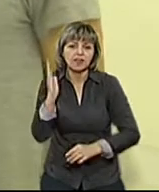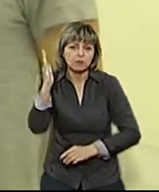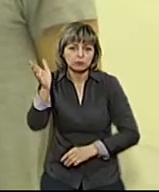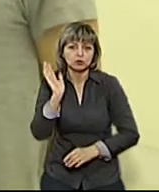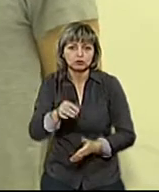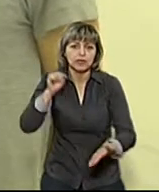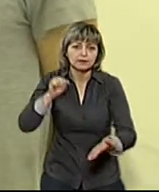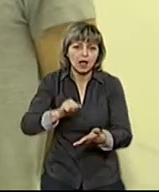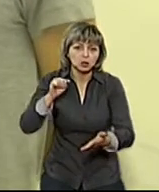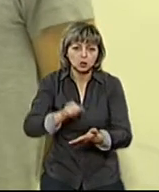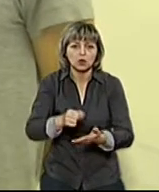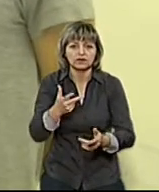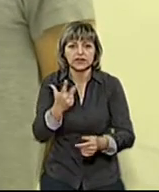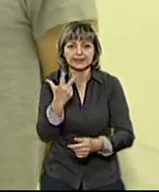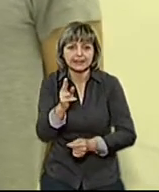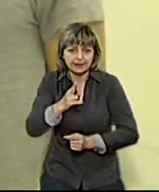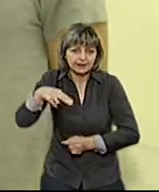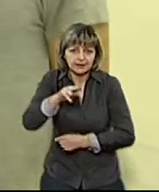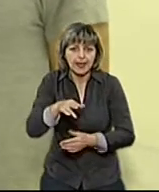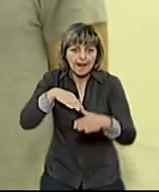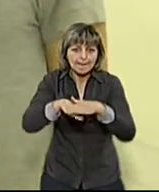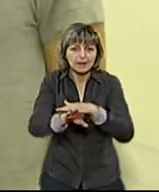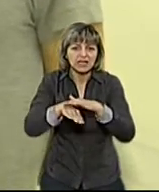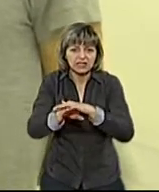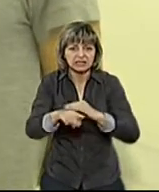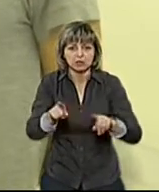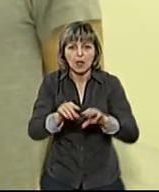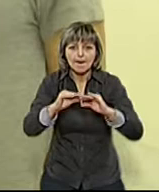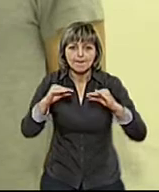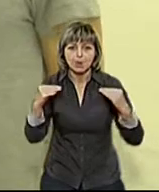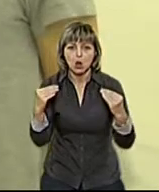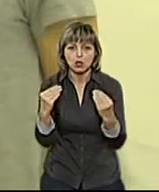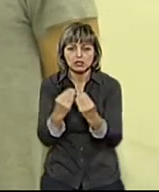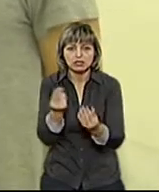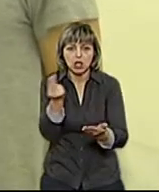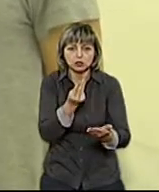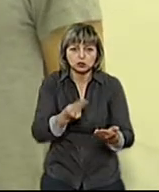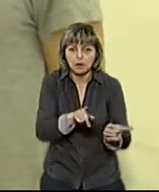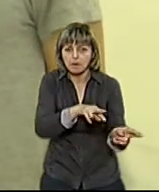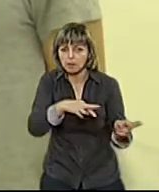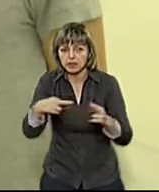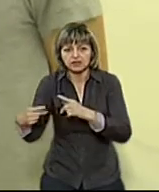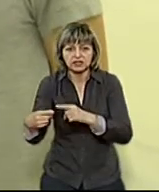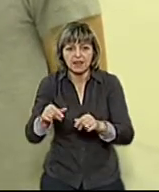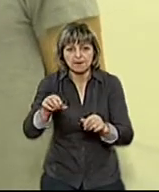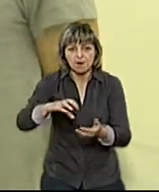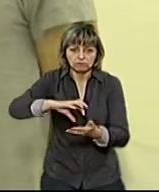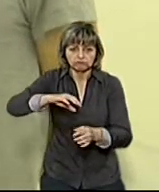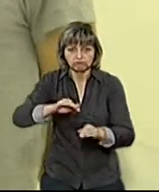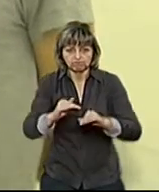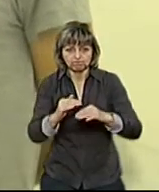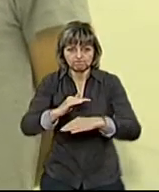буде надрукована на 3D-принтері. Плоске зображення, живопис ми переведемо в рельєф, і вона